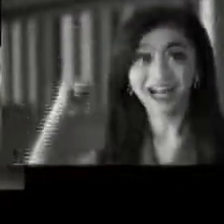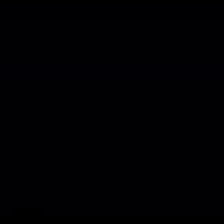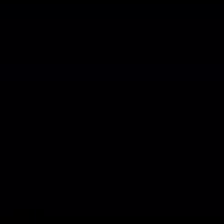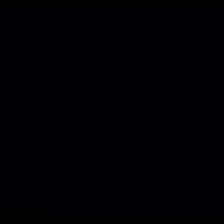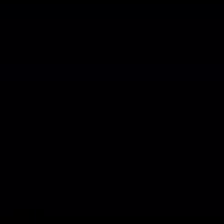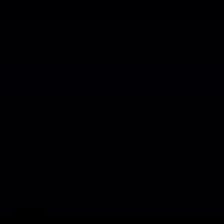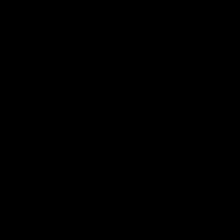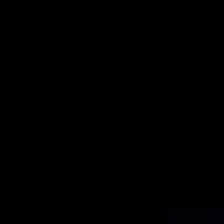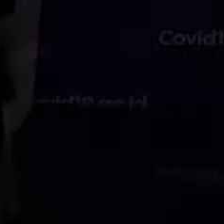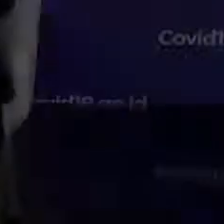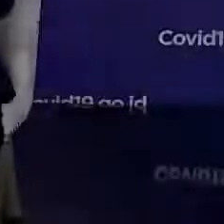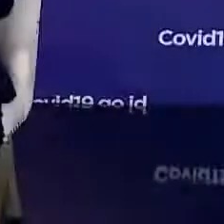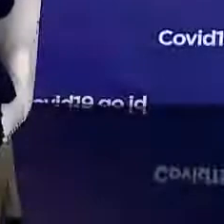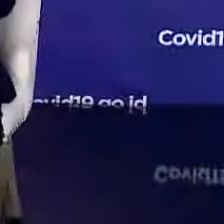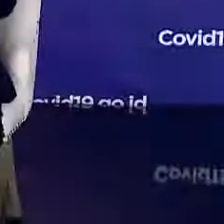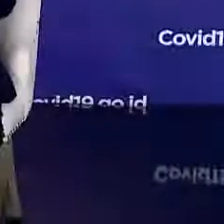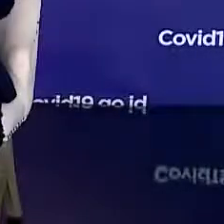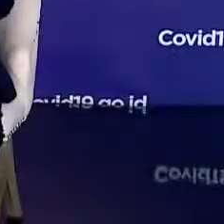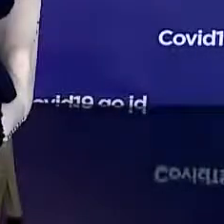hai hai